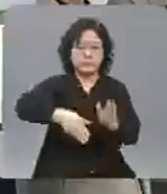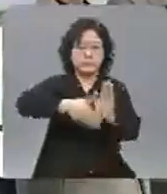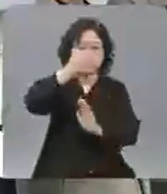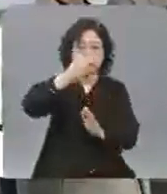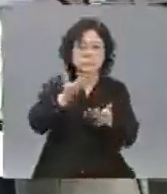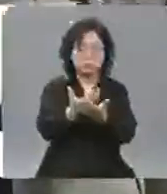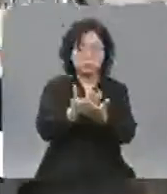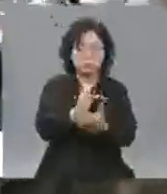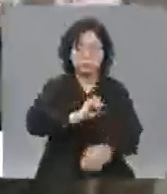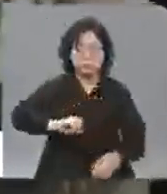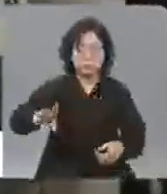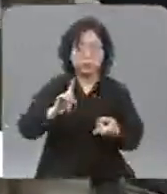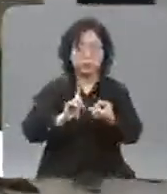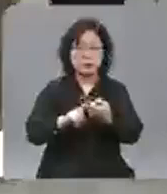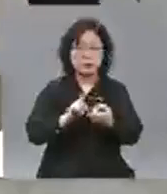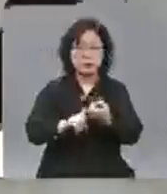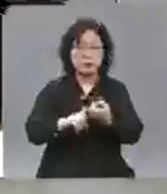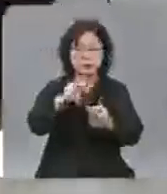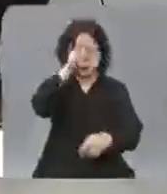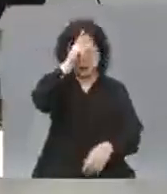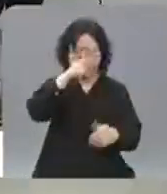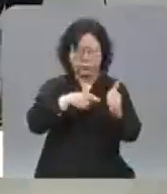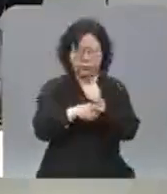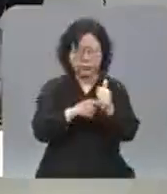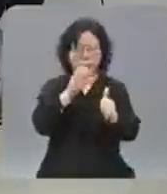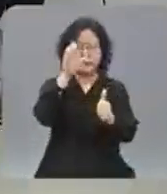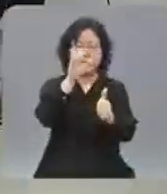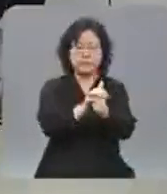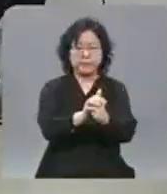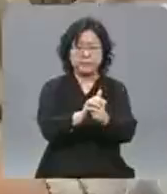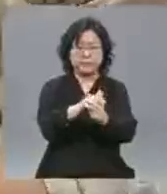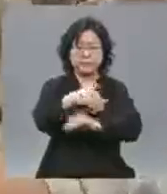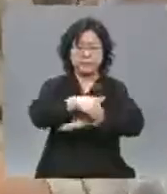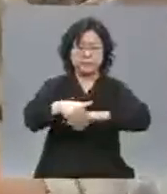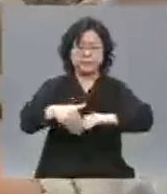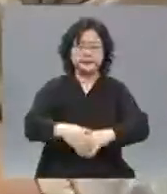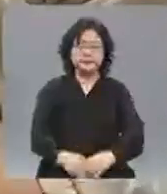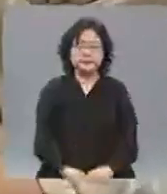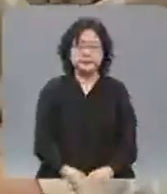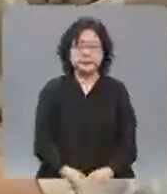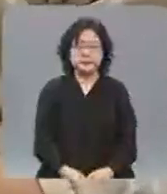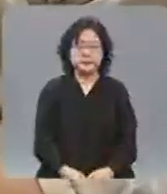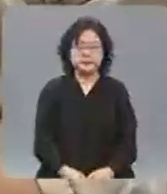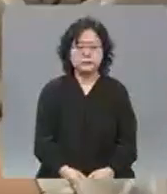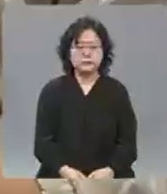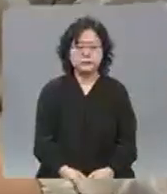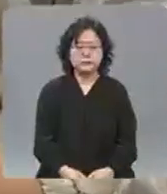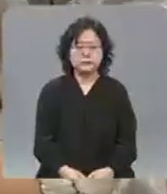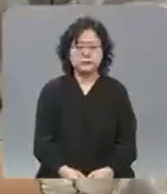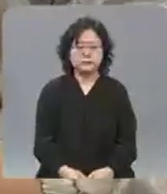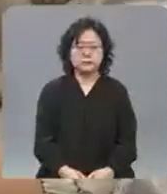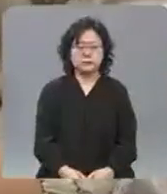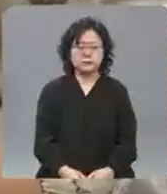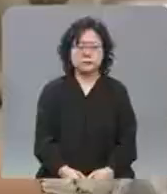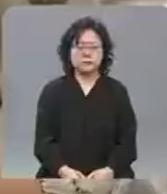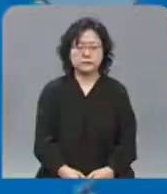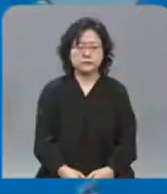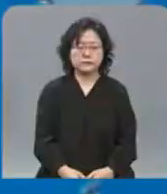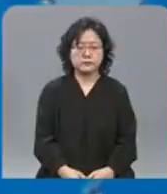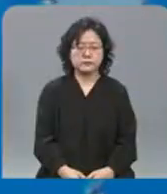광주시는 서류를 폐기한 부분에 대해 경찰에 수사 의뢰했다고 덧붙였습니다. KBS 뉴스 김혜린입니다.